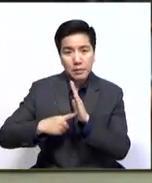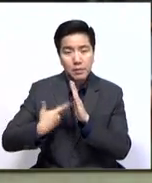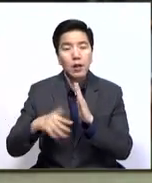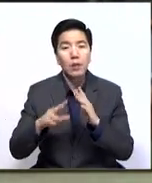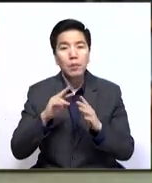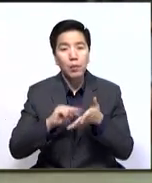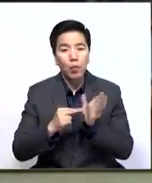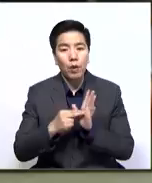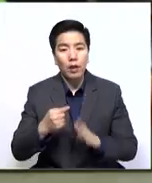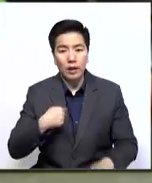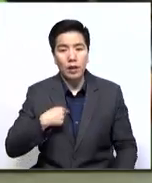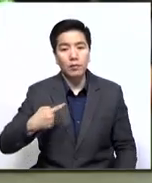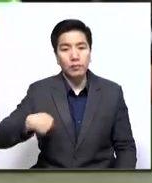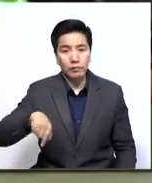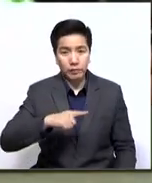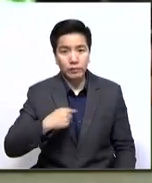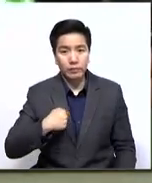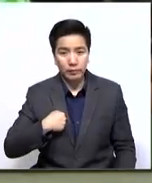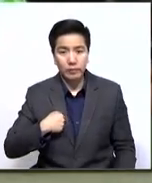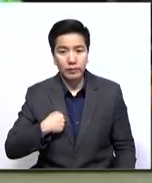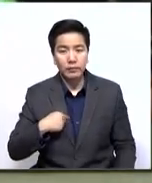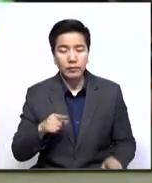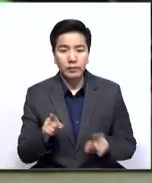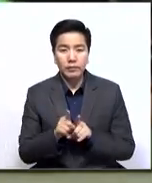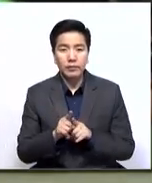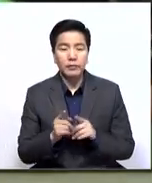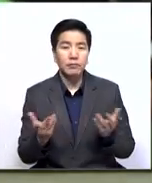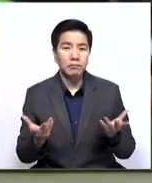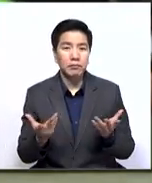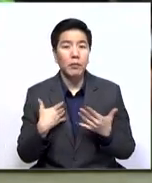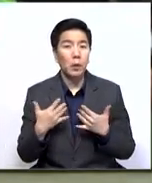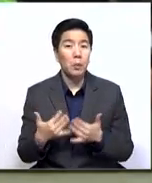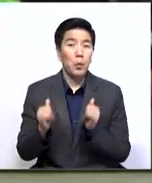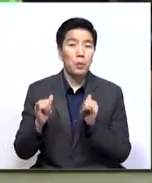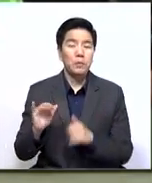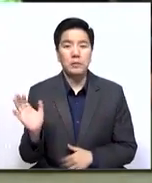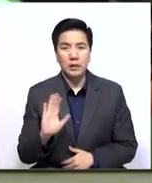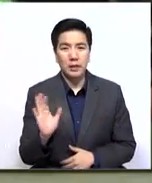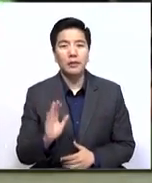สดงว่าเราเองก็ไม่ได้นิ่งนอนใจในเรื่องนี้